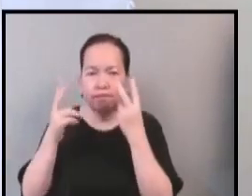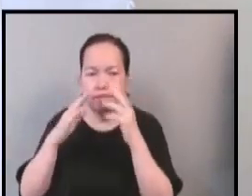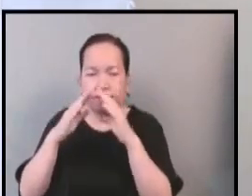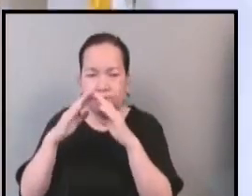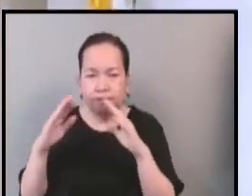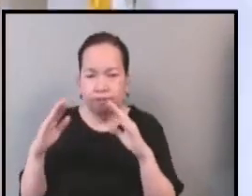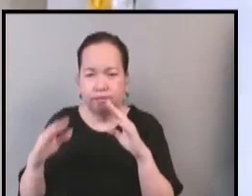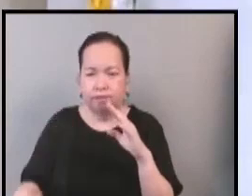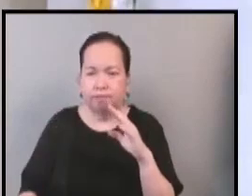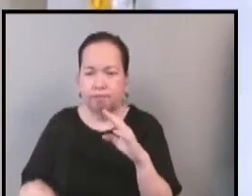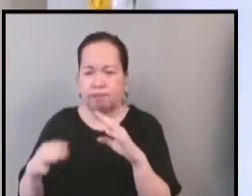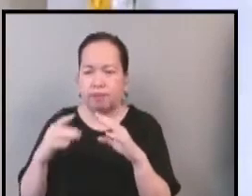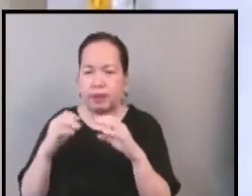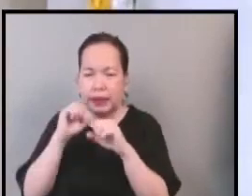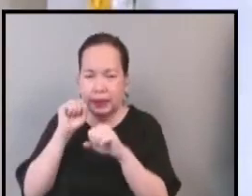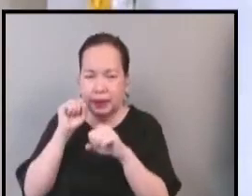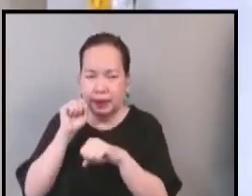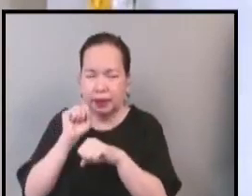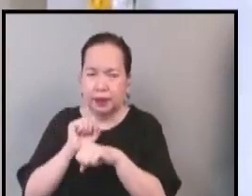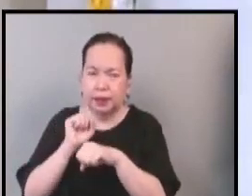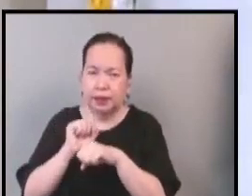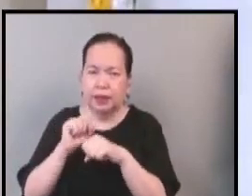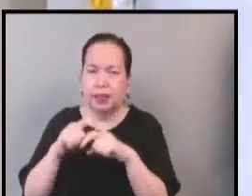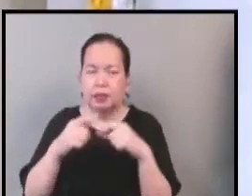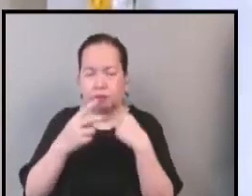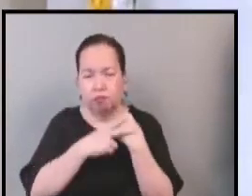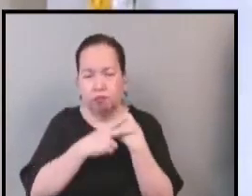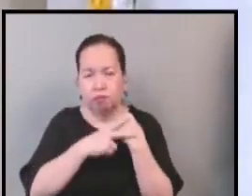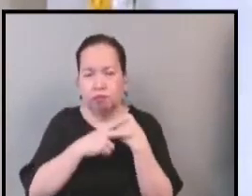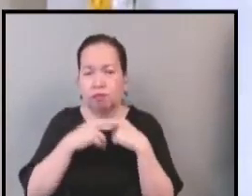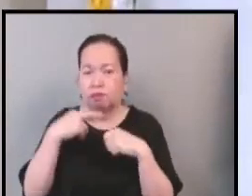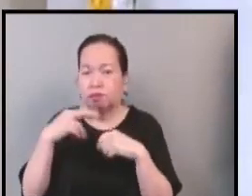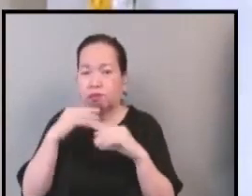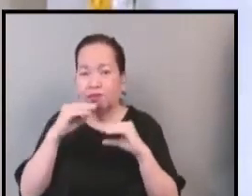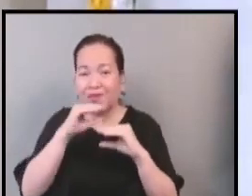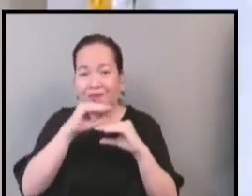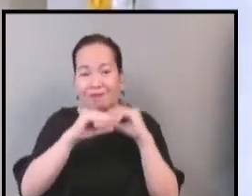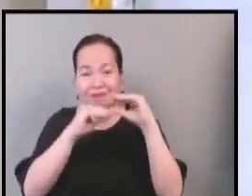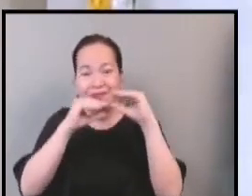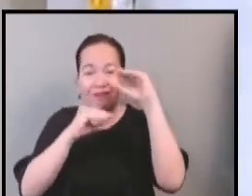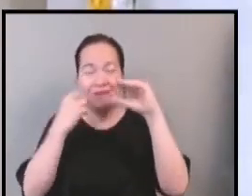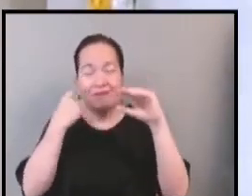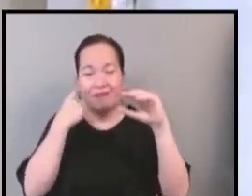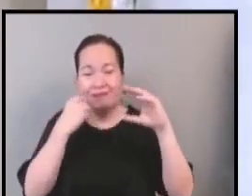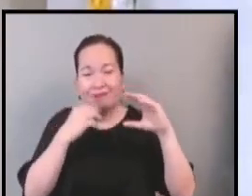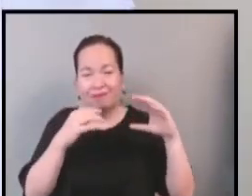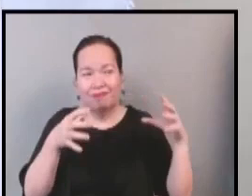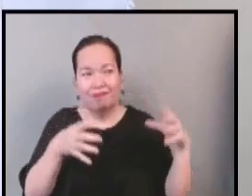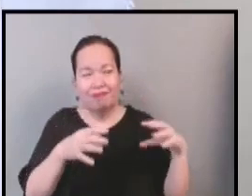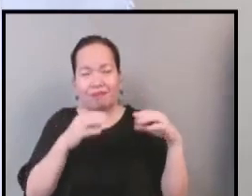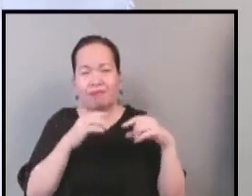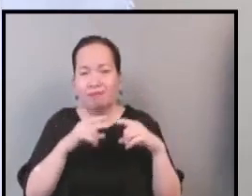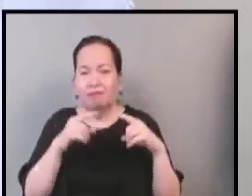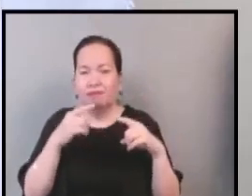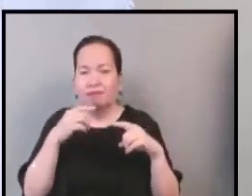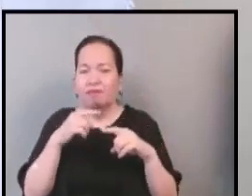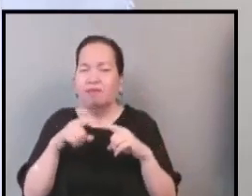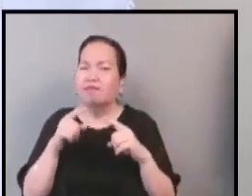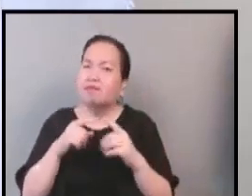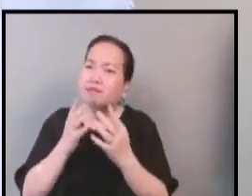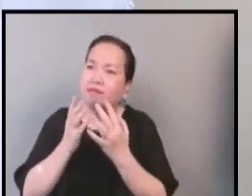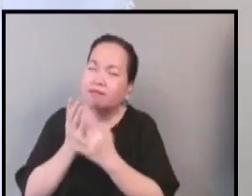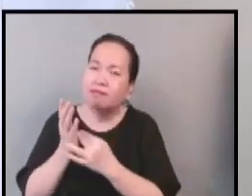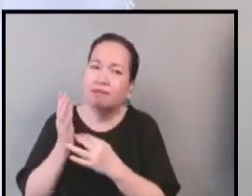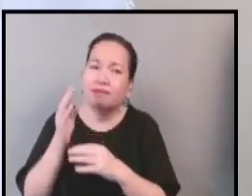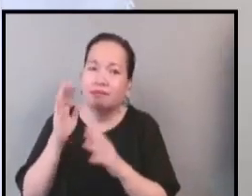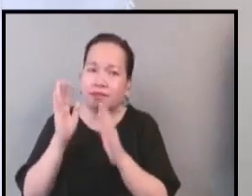may rice mill din. So far as yung sa bigas natin, no, rice millers, pero pwede naman nating tingnan. Pwede nating